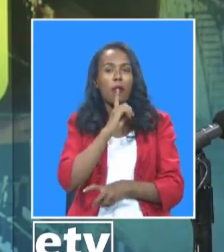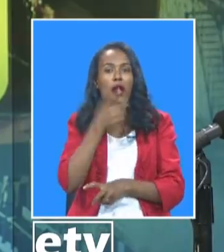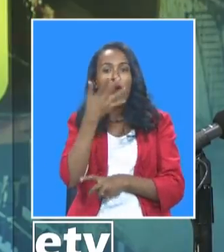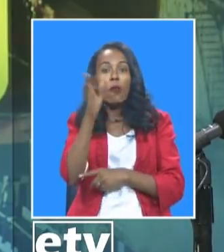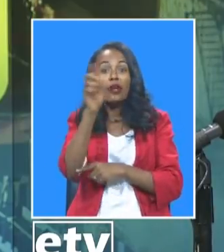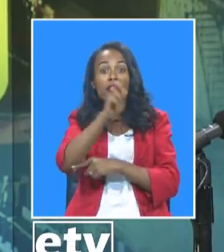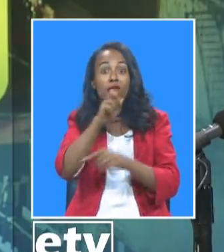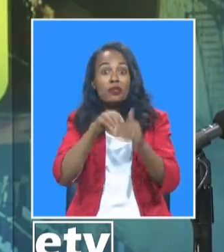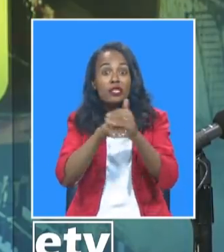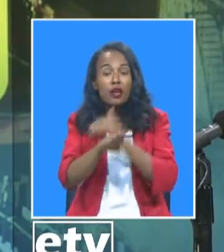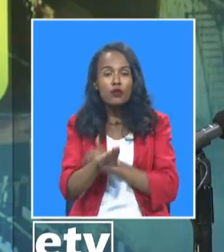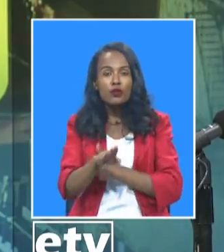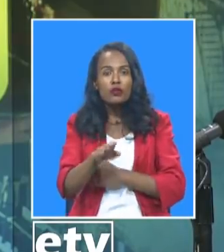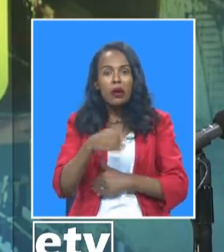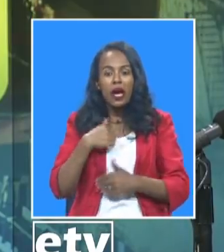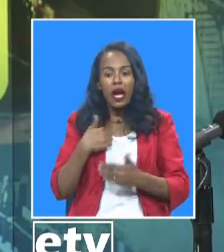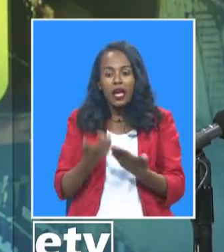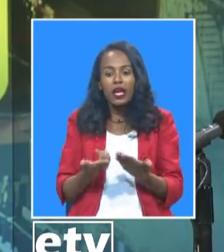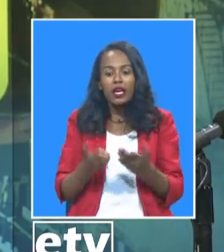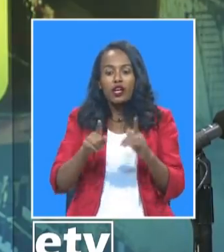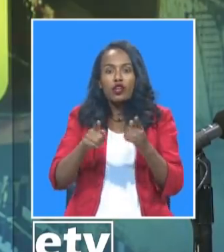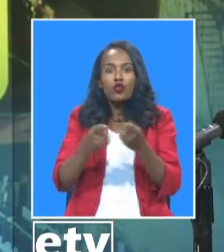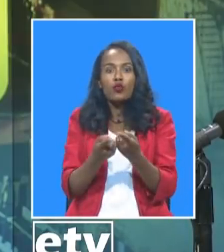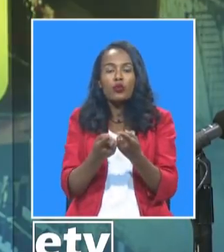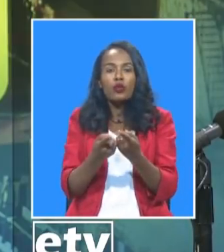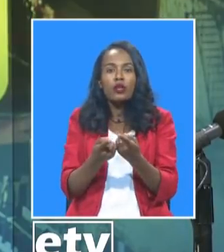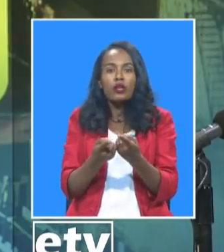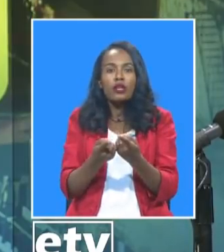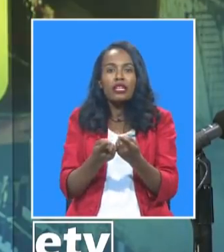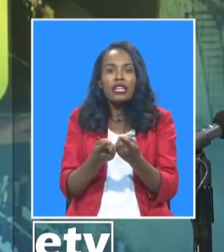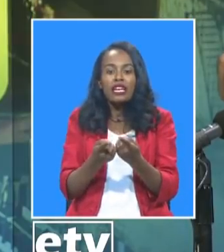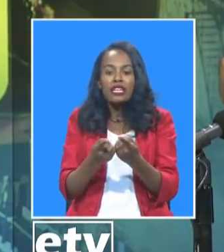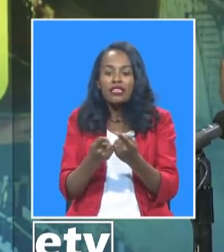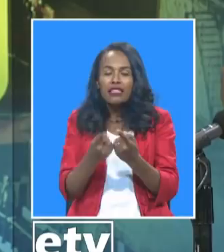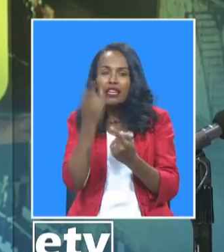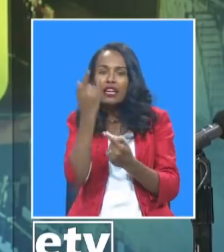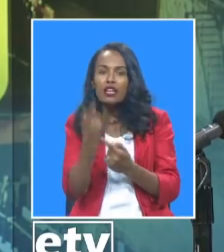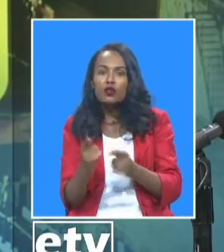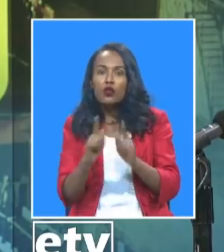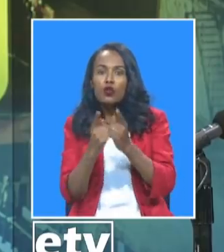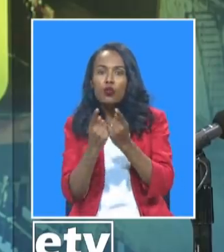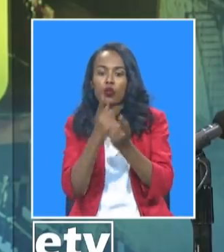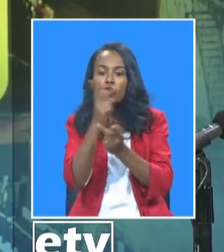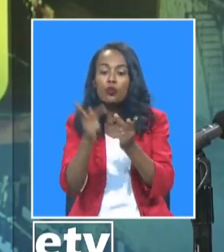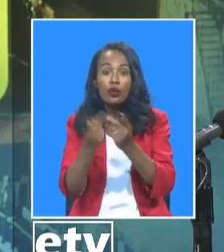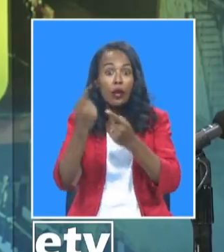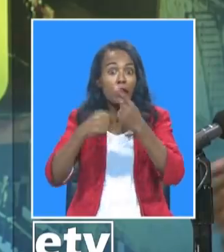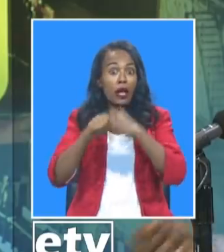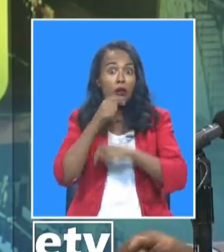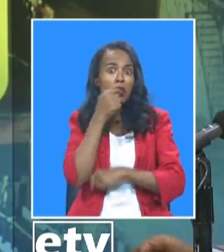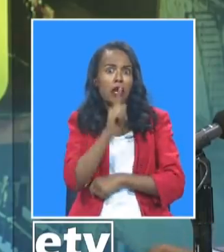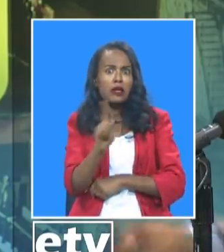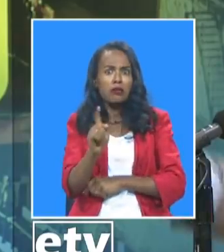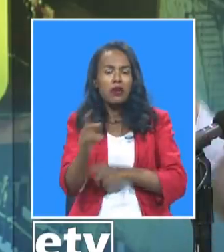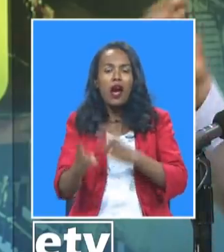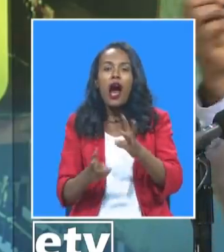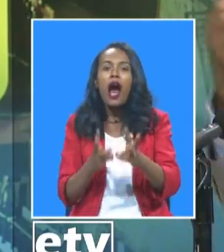ቀን ውስጥ ኤሊት ግሩፕ ወይም መንግስት ይሄ በኮሎኒያል ሲቲ የተቀረጸው ግሩፕ ወደ ቦታ ይመጣል ብለን አይደለም